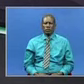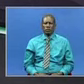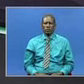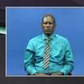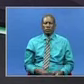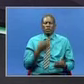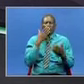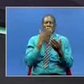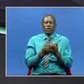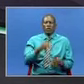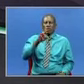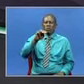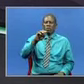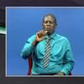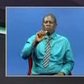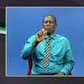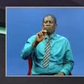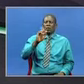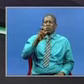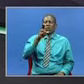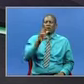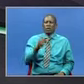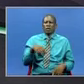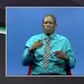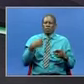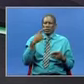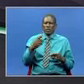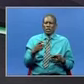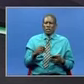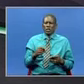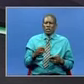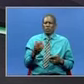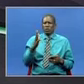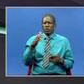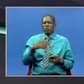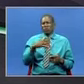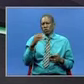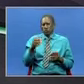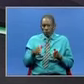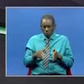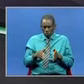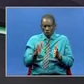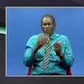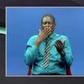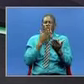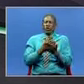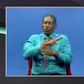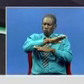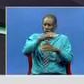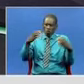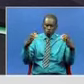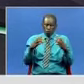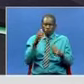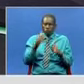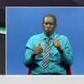Asante sana Makori. Mtazamaji, siku zote Waswahili husema kwamba mti hauendi ila kwa nyenzo. Tunasema asante kwa kikosi kizima kufanikisha